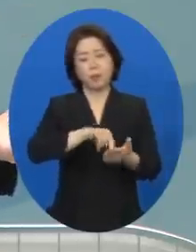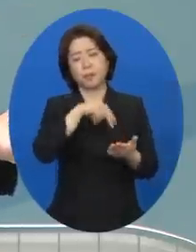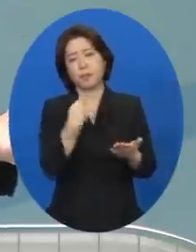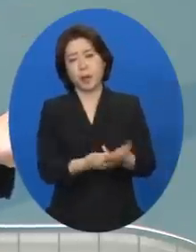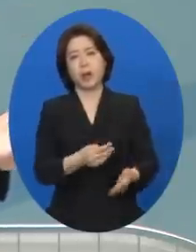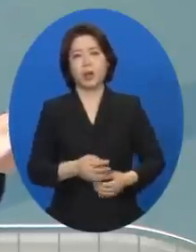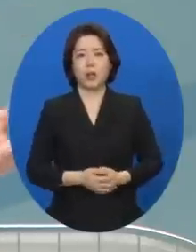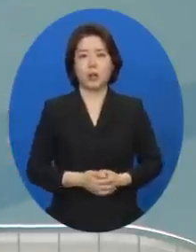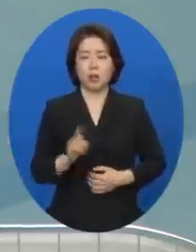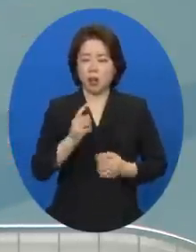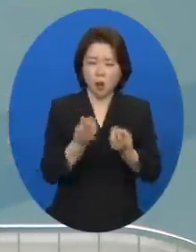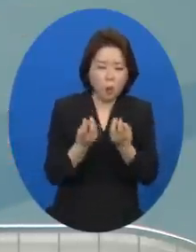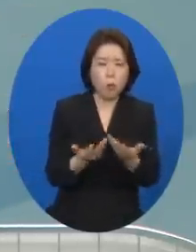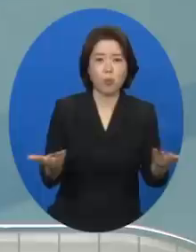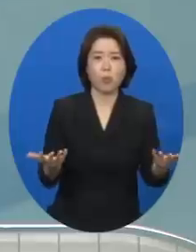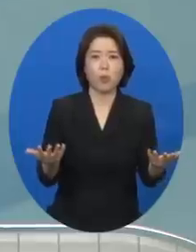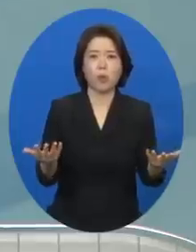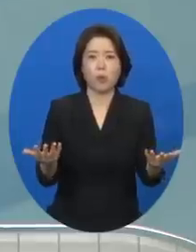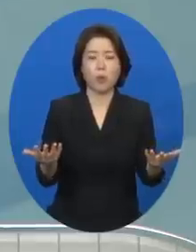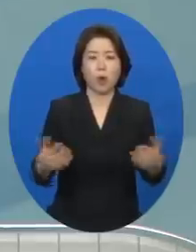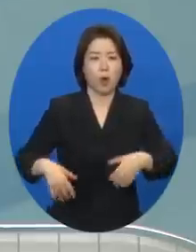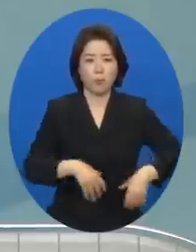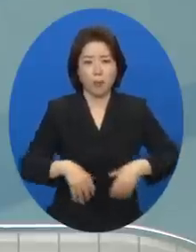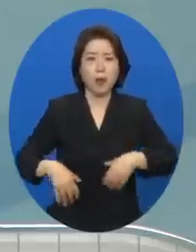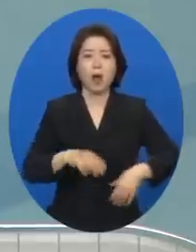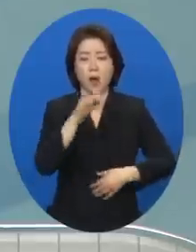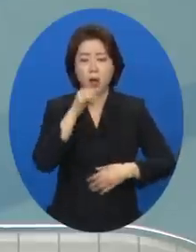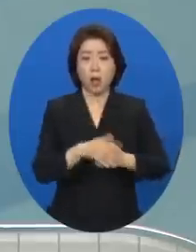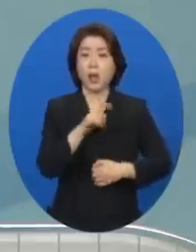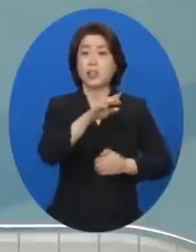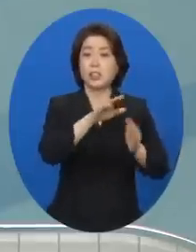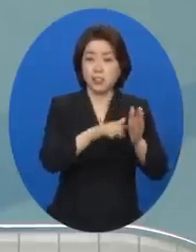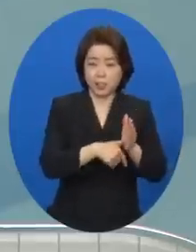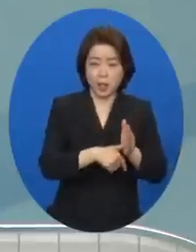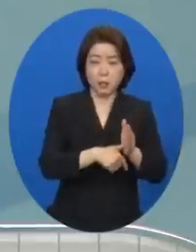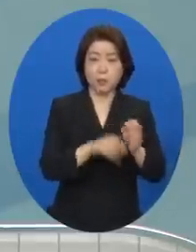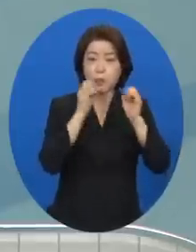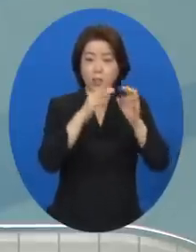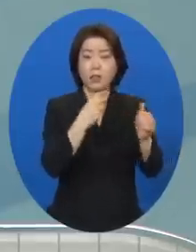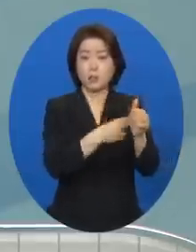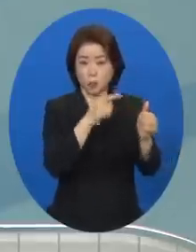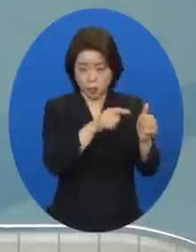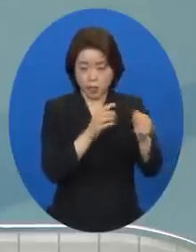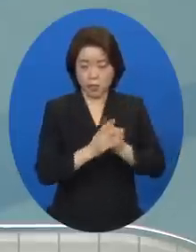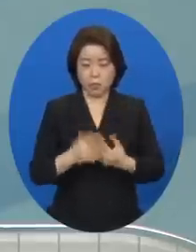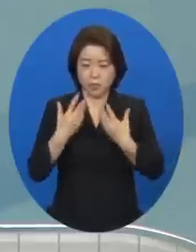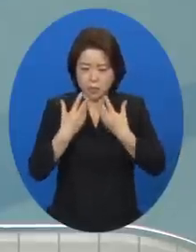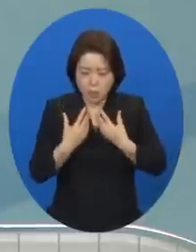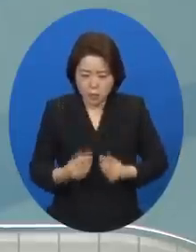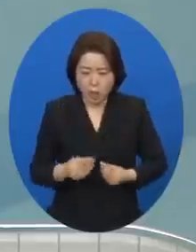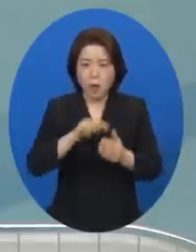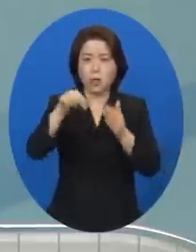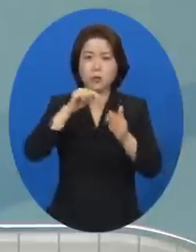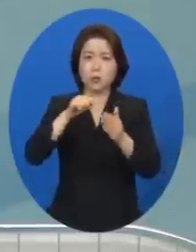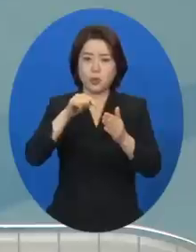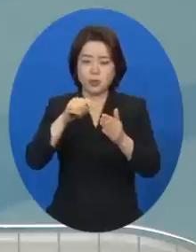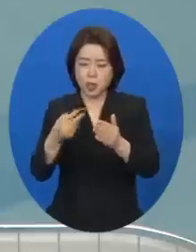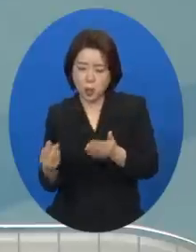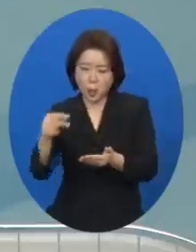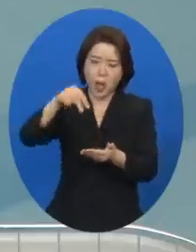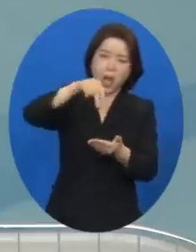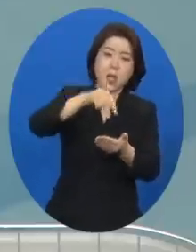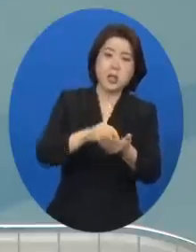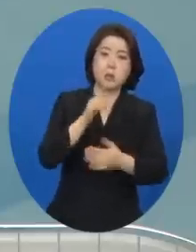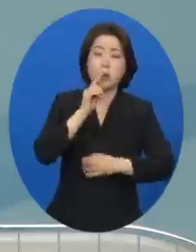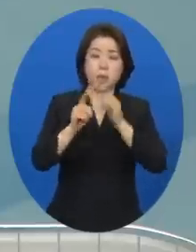모르겠어요 그때 허드슨 테일러 선교사 님을 그 절망과 낙심 해서 일으켜 낸 말씀이